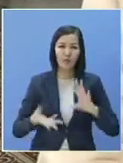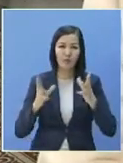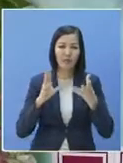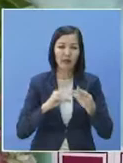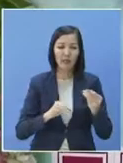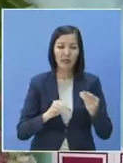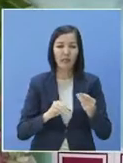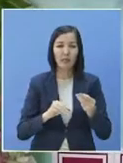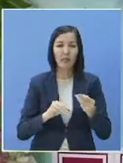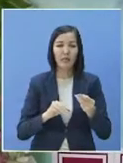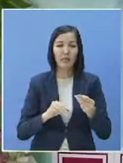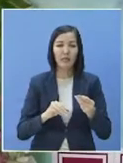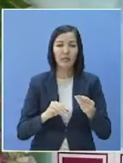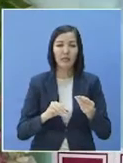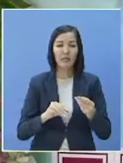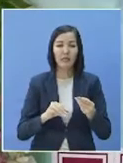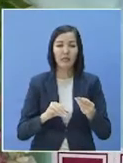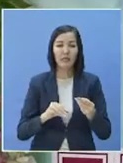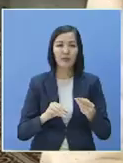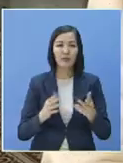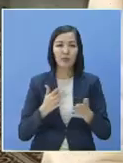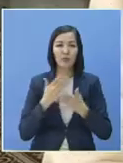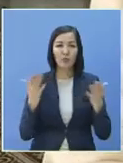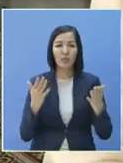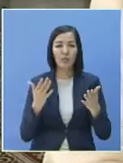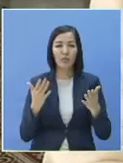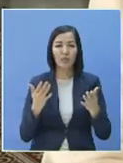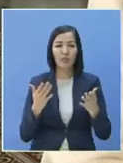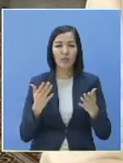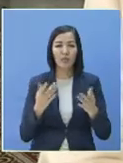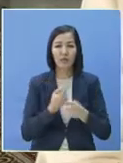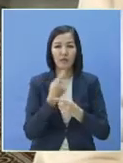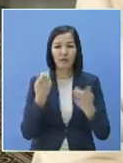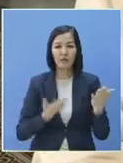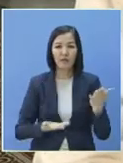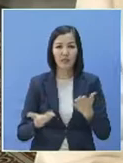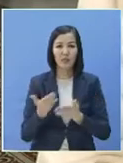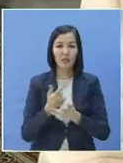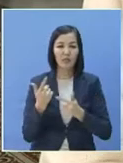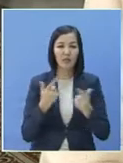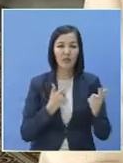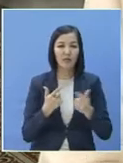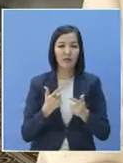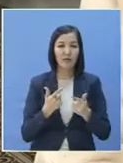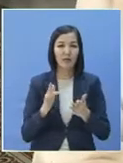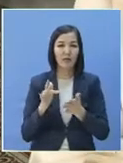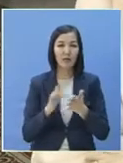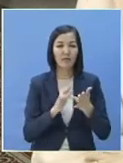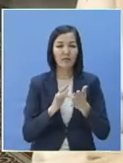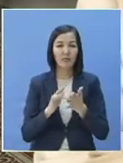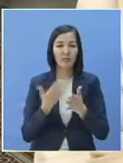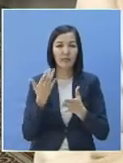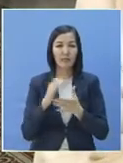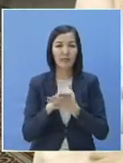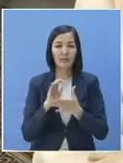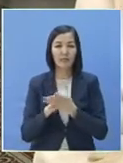сол туралы керемет директорлер туралы үлкен деректер жиналды. Сондықтан мен ойлаймын, бұл экспозицияның тарихи беретін